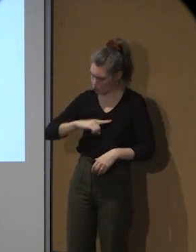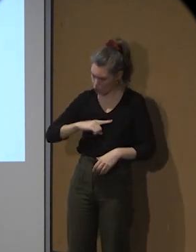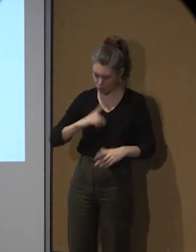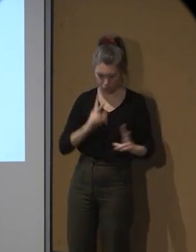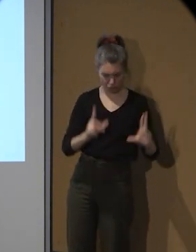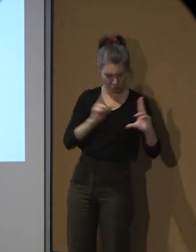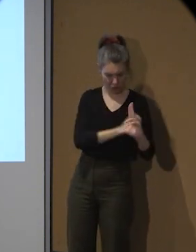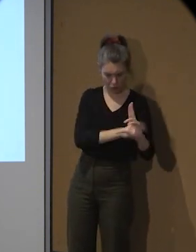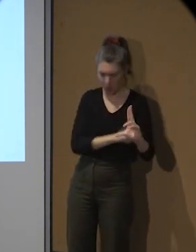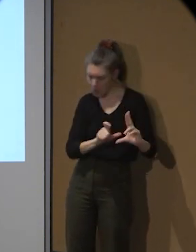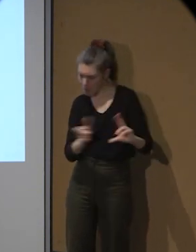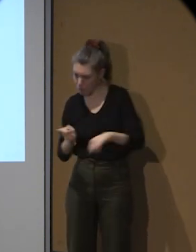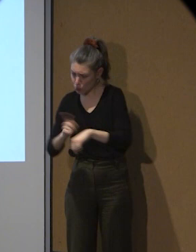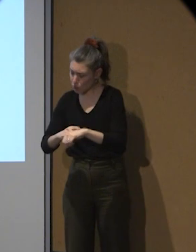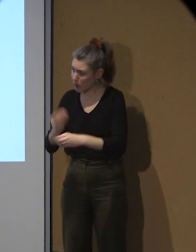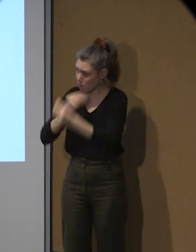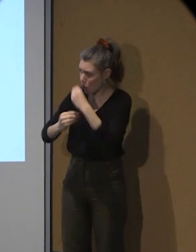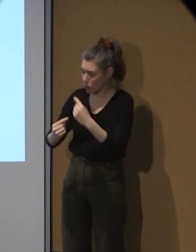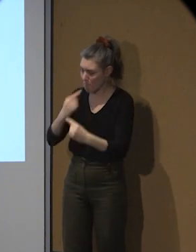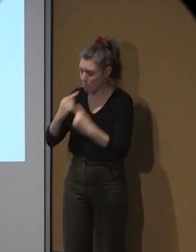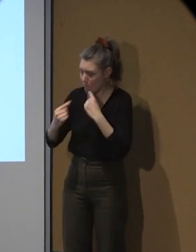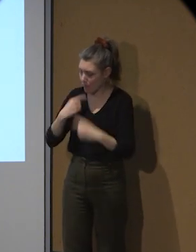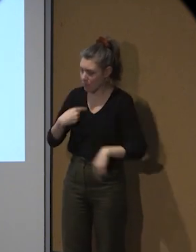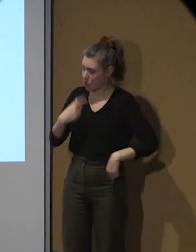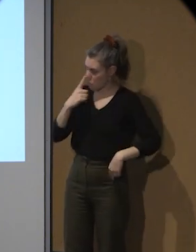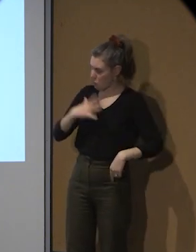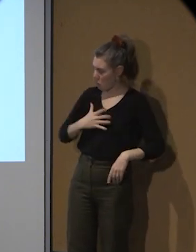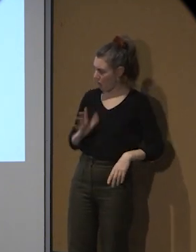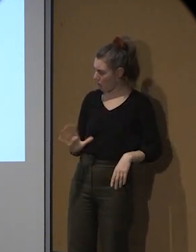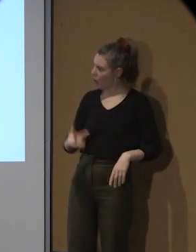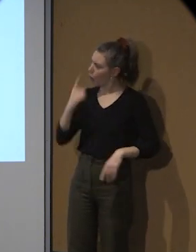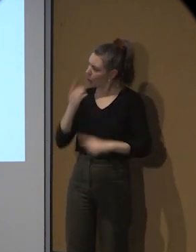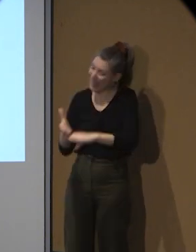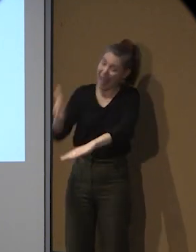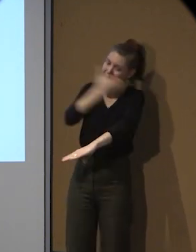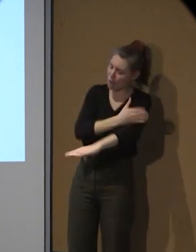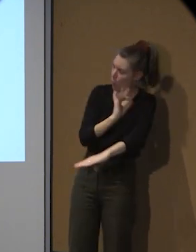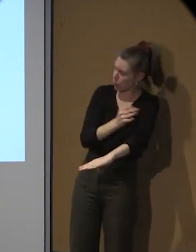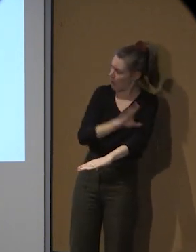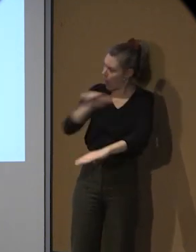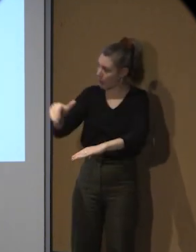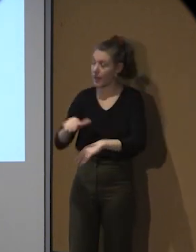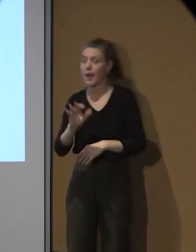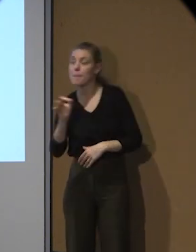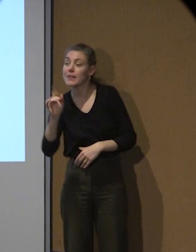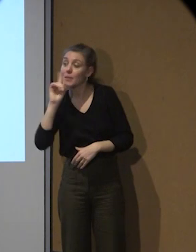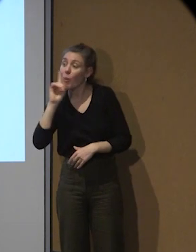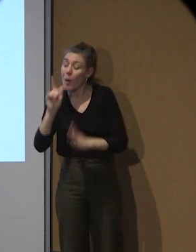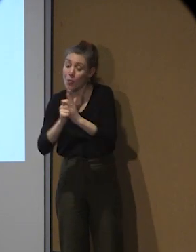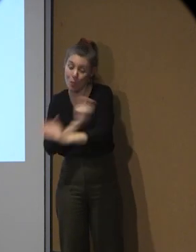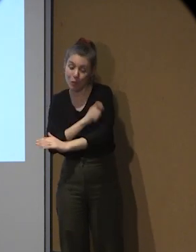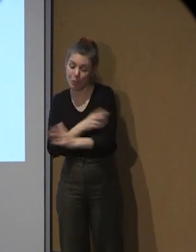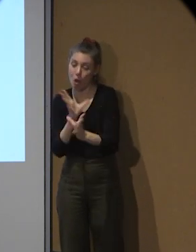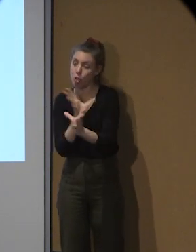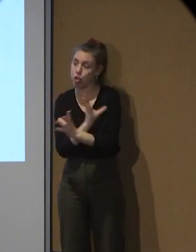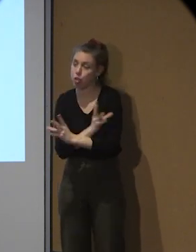sait que voilà, ça c'est vraiment le truc qu'on entend beaucoup, mais après... Ça, il faut reconstituer les stocks de glycogène, voilà, c'est